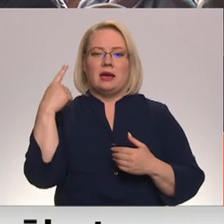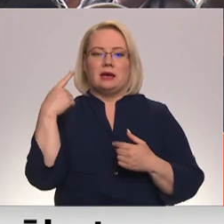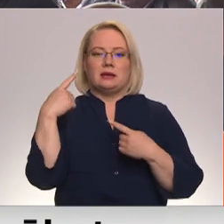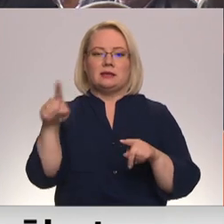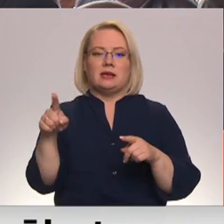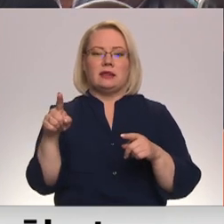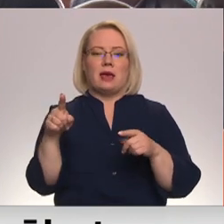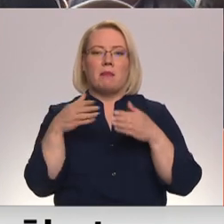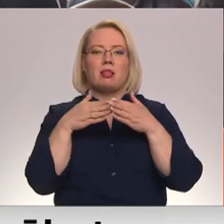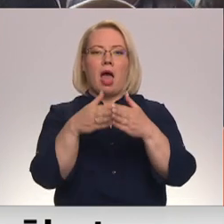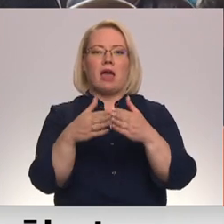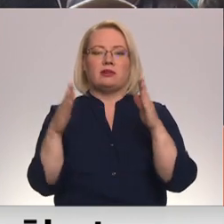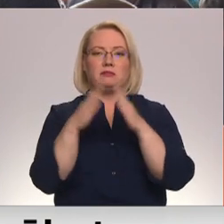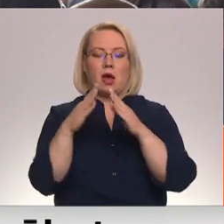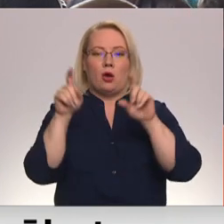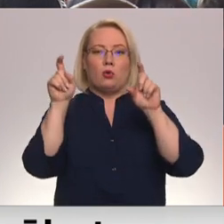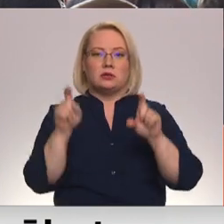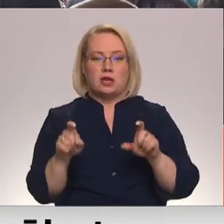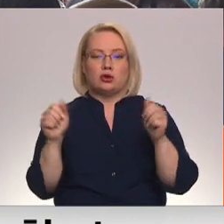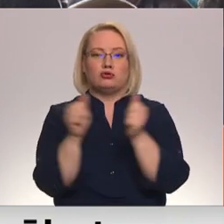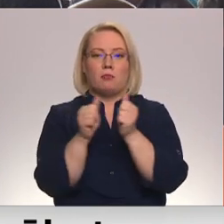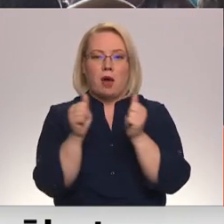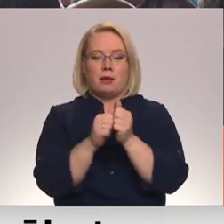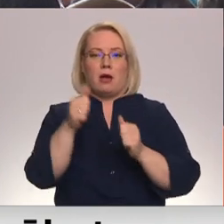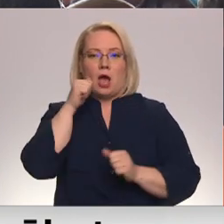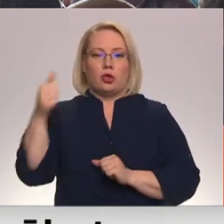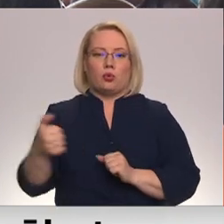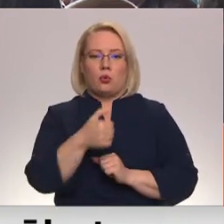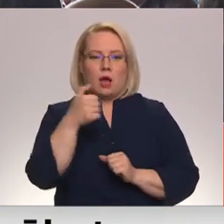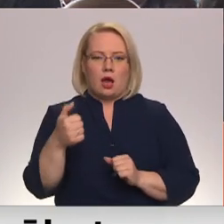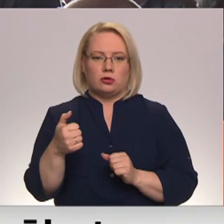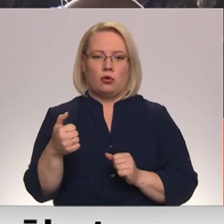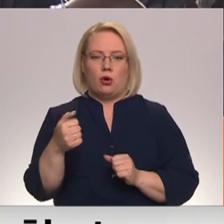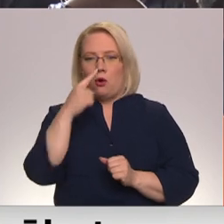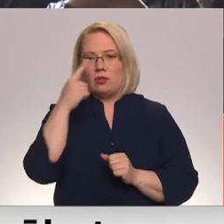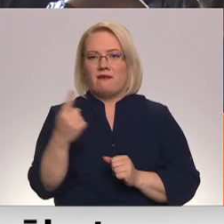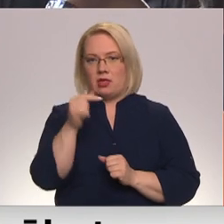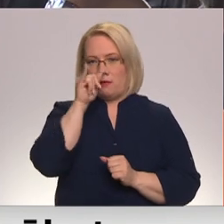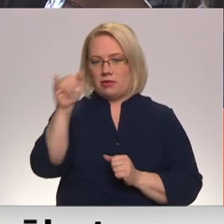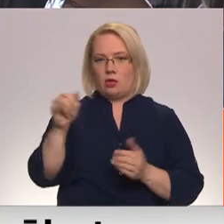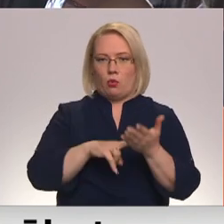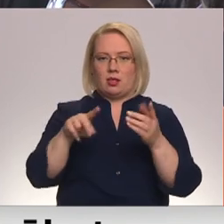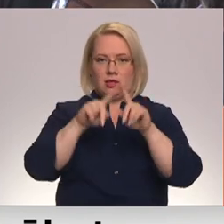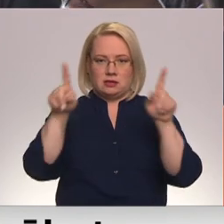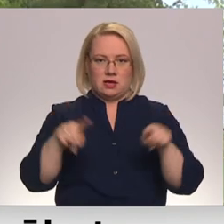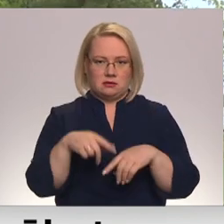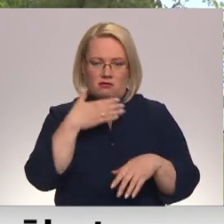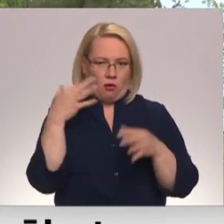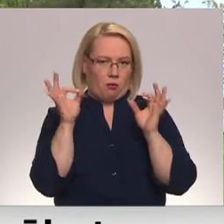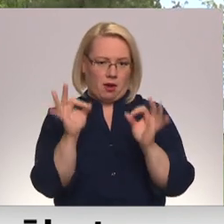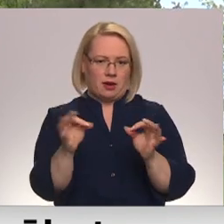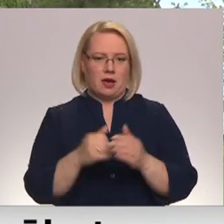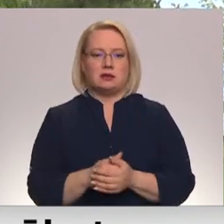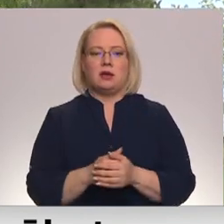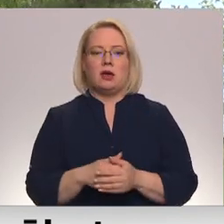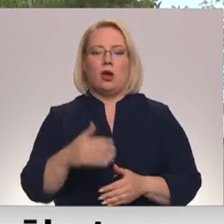vecas laivas, ja, un viņš sēž uz tiem papīriem, katru gadu jau vai tur iziet vai ne, un nevienam nedod. Tas nav pareizi. Mums